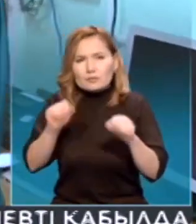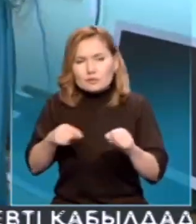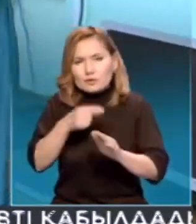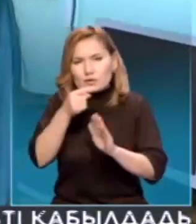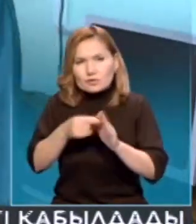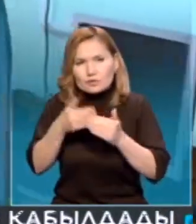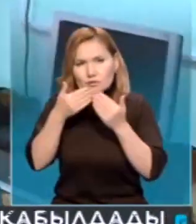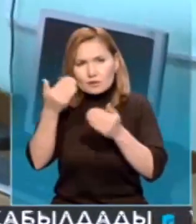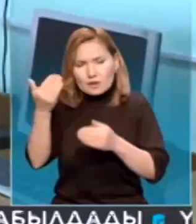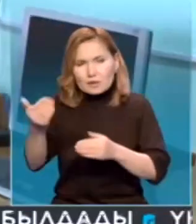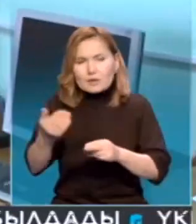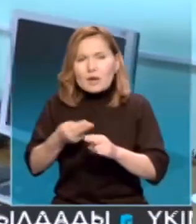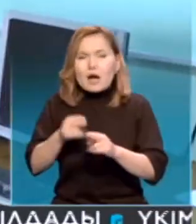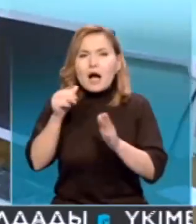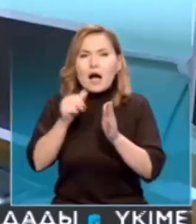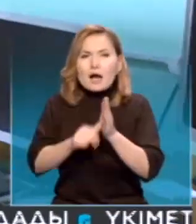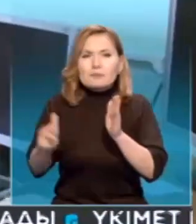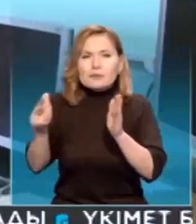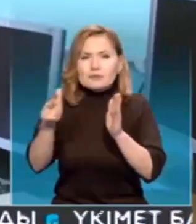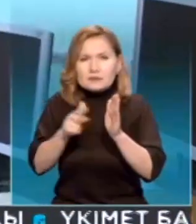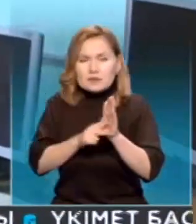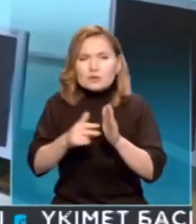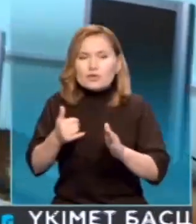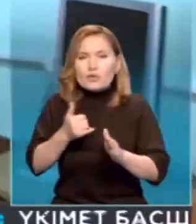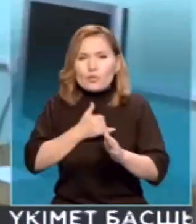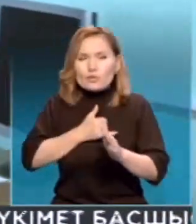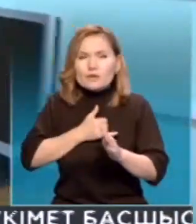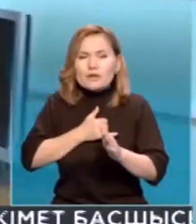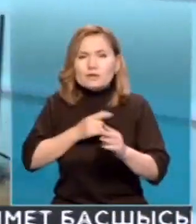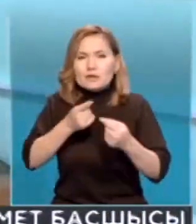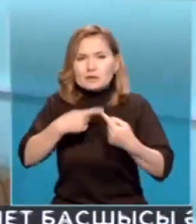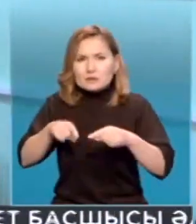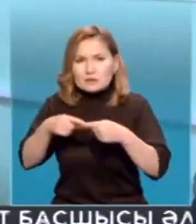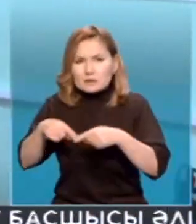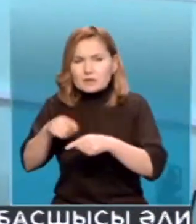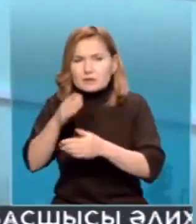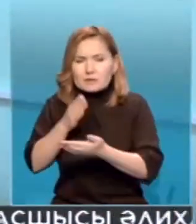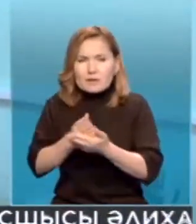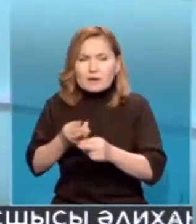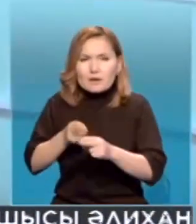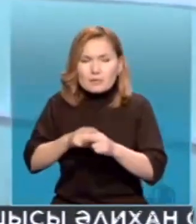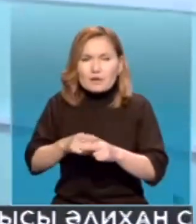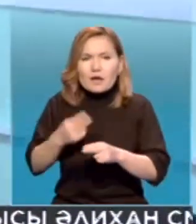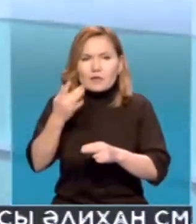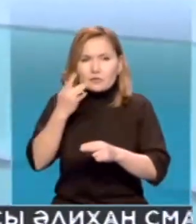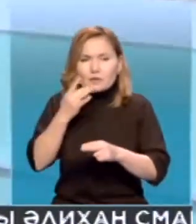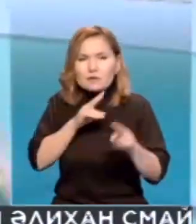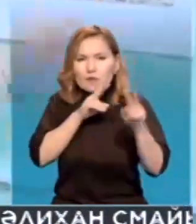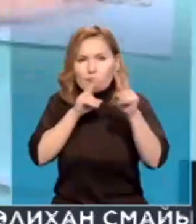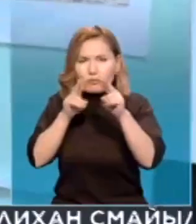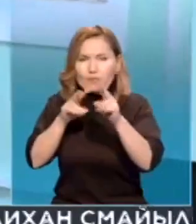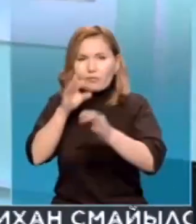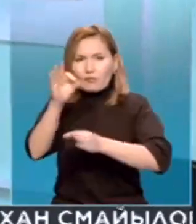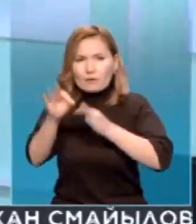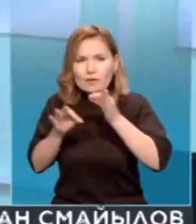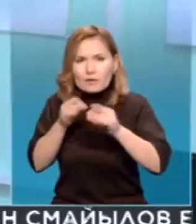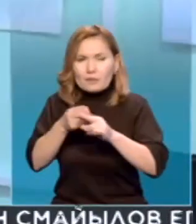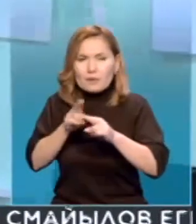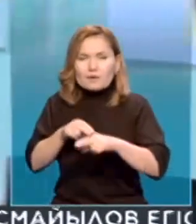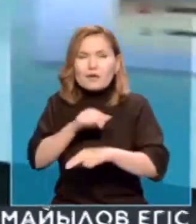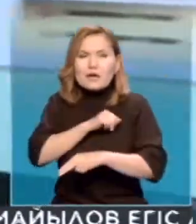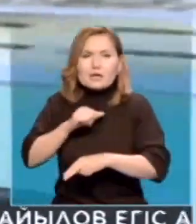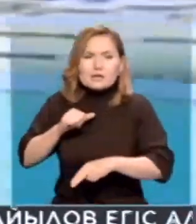сейсмикалық желіде 68 станция бар. Олардың барлығы кешенді. Көбісі мына картада